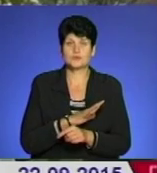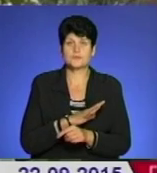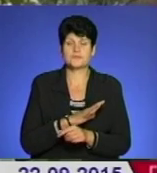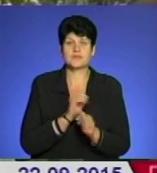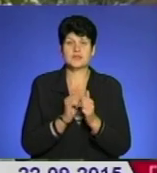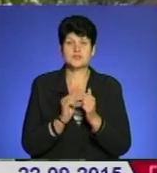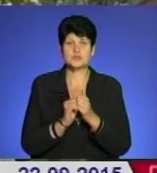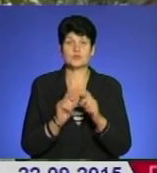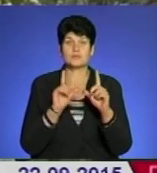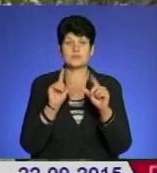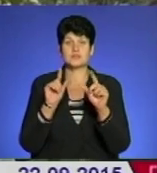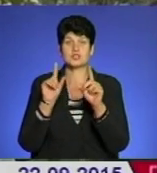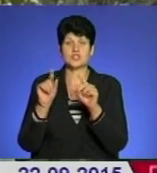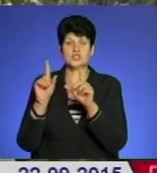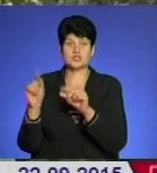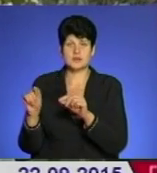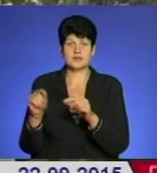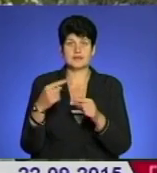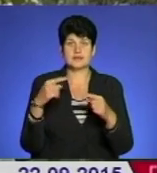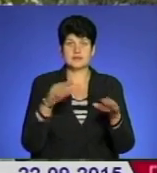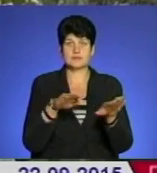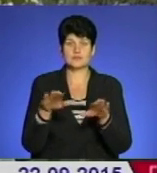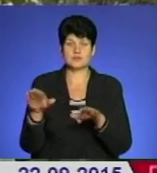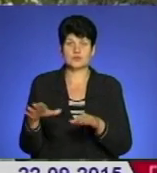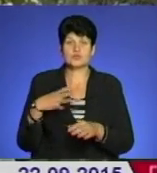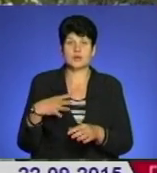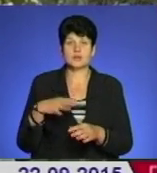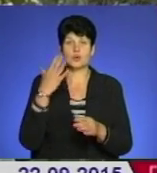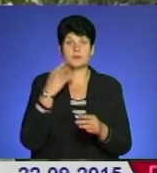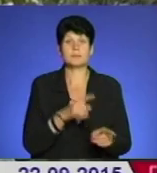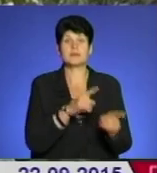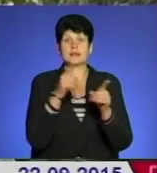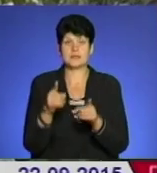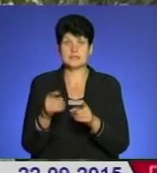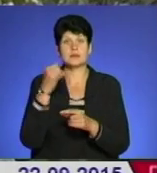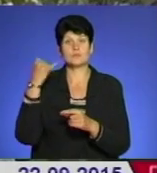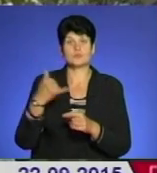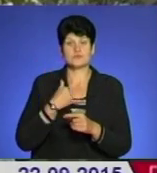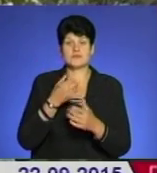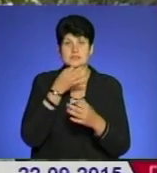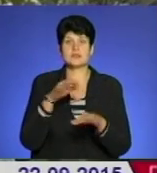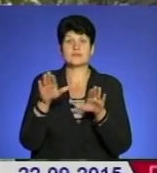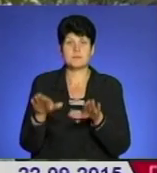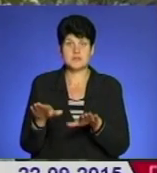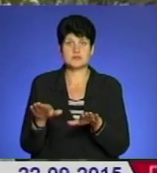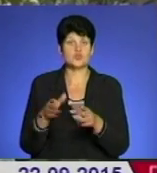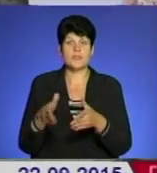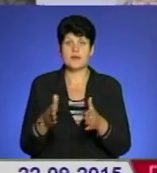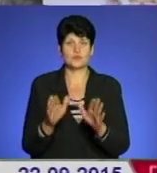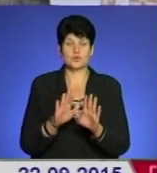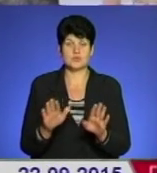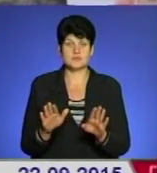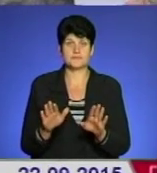часто переїжджали з одних позицій на другі, дочекатися, щоб вже переїхали, позвонив, сказав, що вже на місці, тобто не в дорозі.